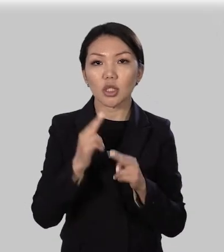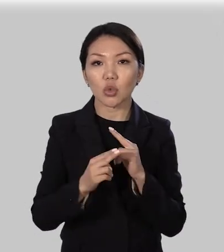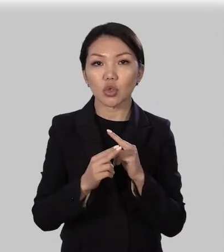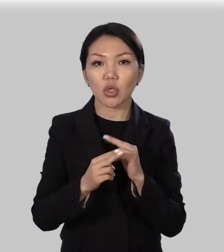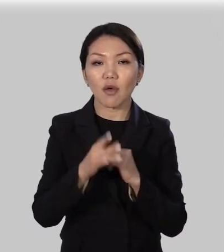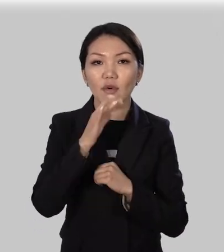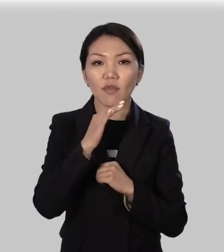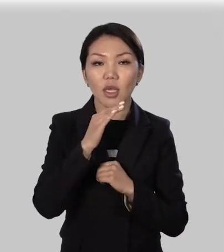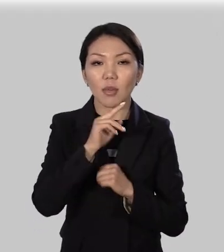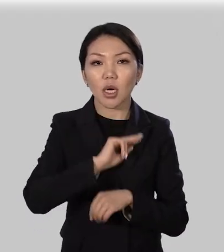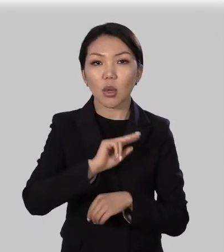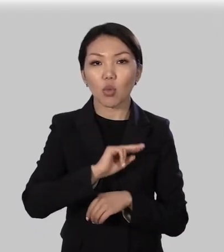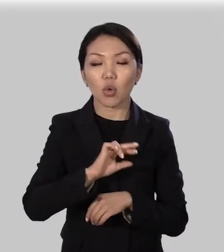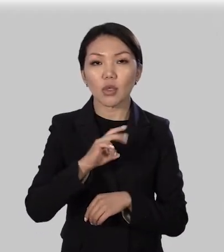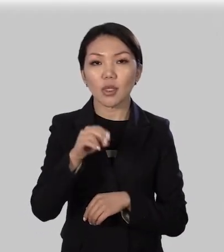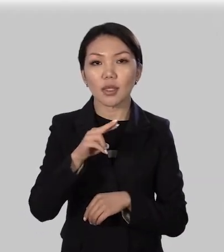ней.